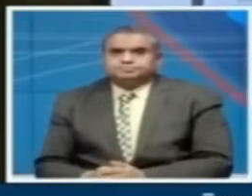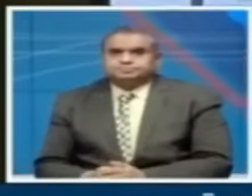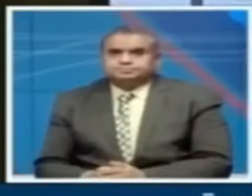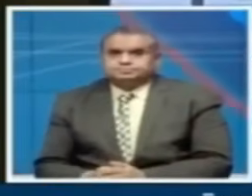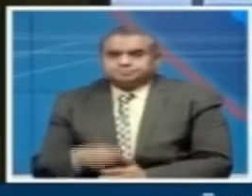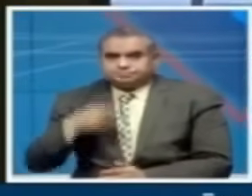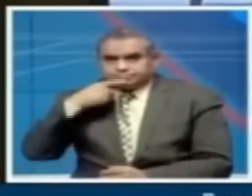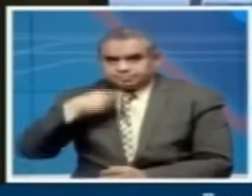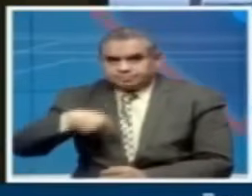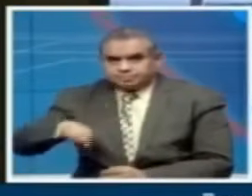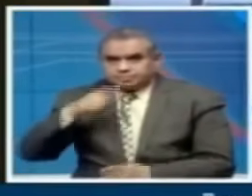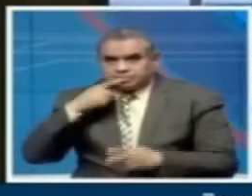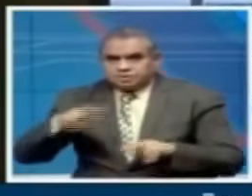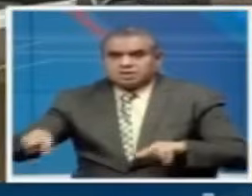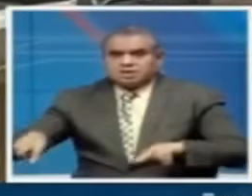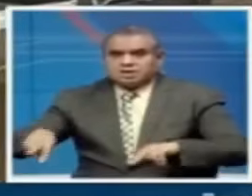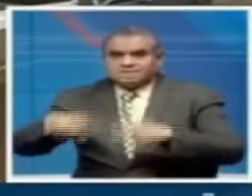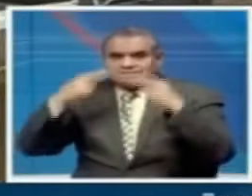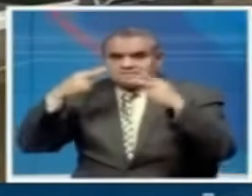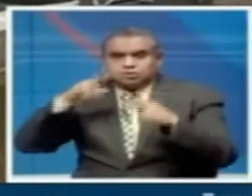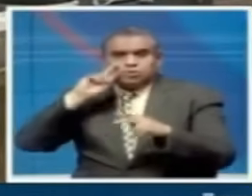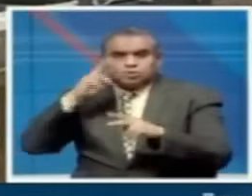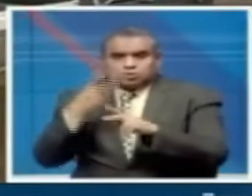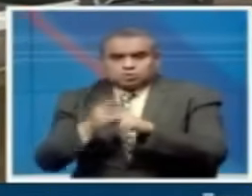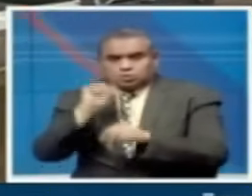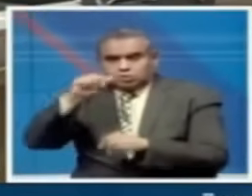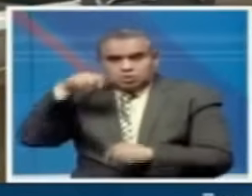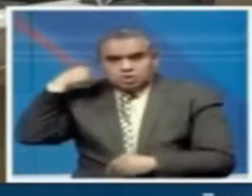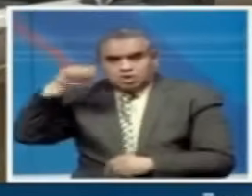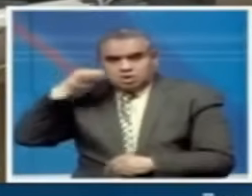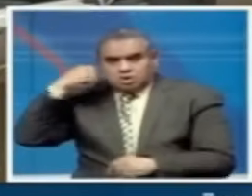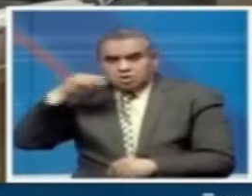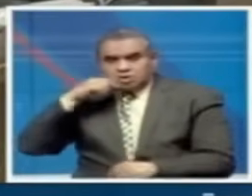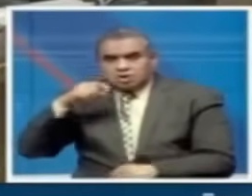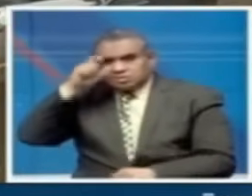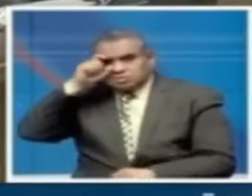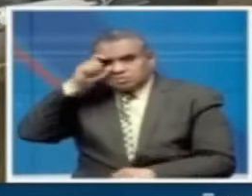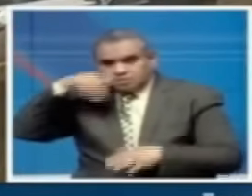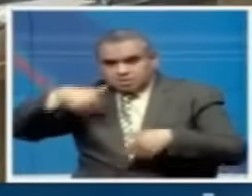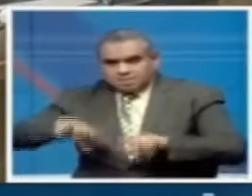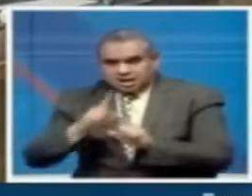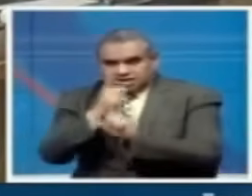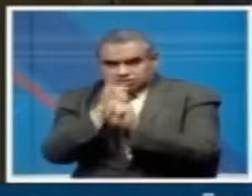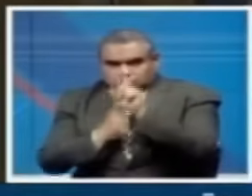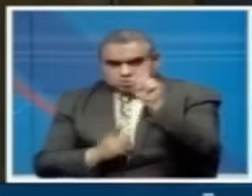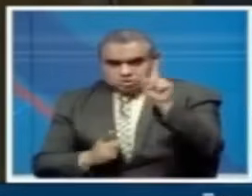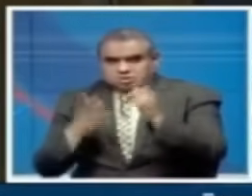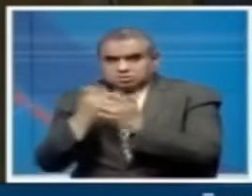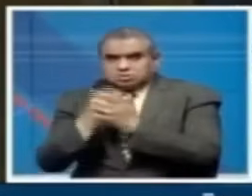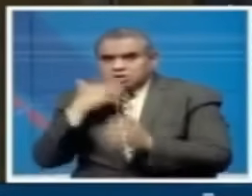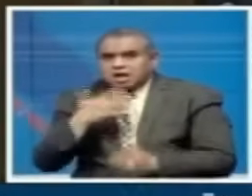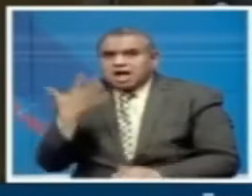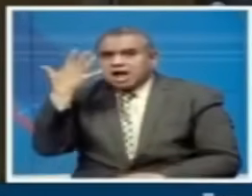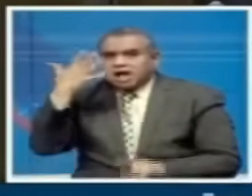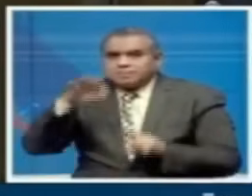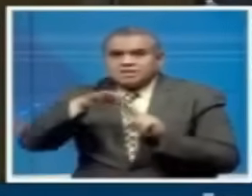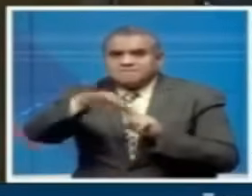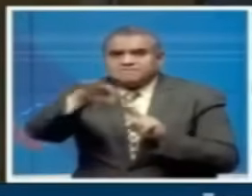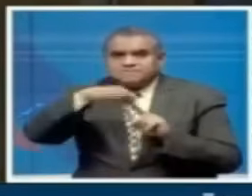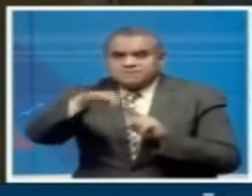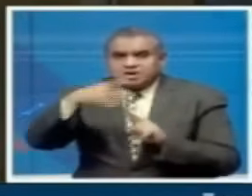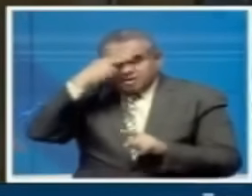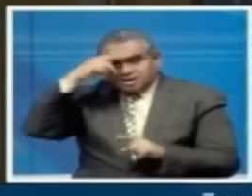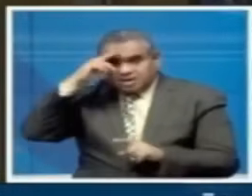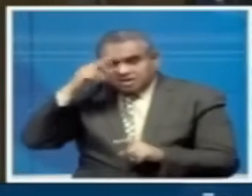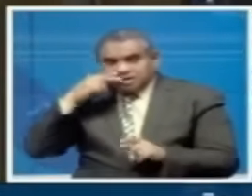عبر تقنية الفيديو كونفرنس شهد رئيس مجلس الوزراء الدكتور مصطفى مدبولي افتتاح 5 فروع تابعة